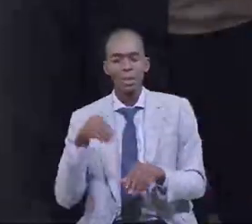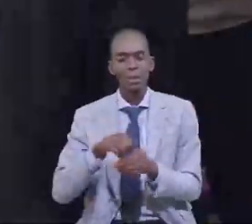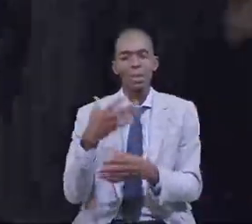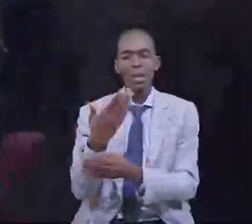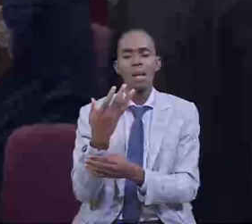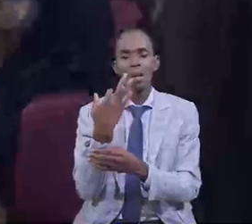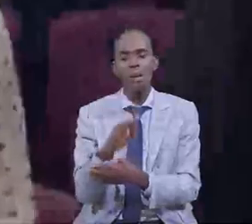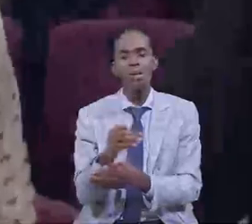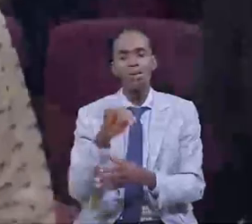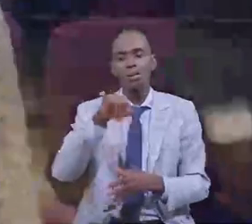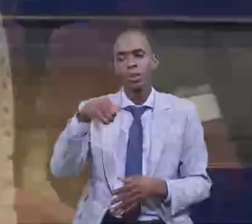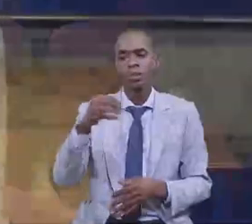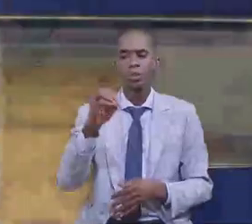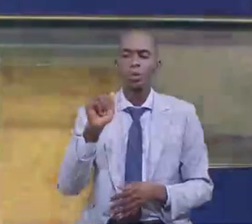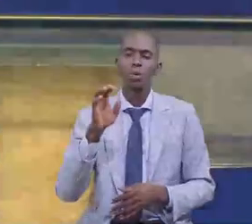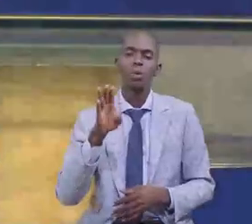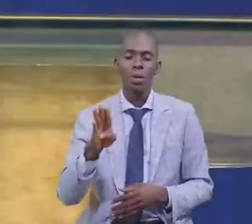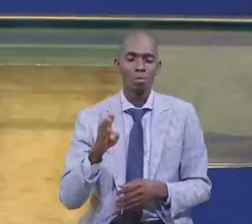Joab.